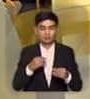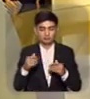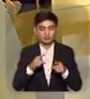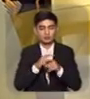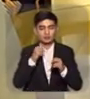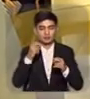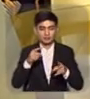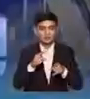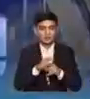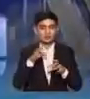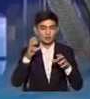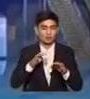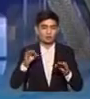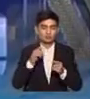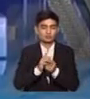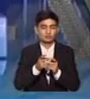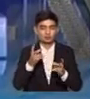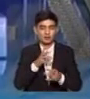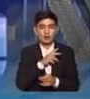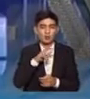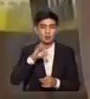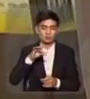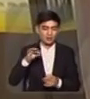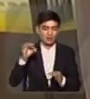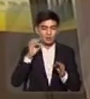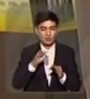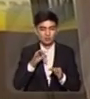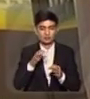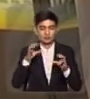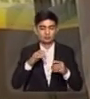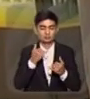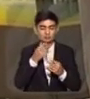раз обсуждается закон о лотереях и лотерейной деятельности.